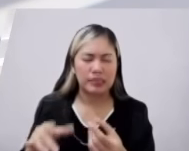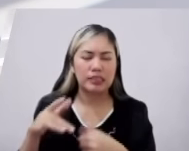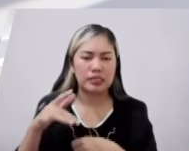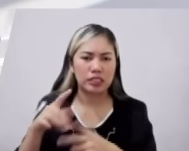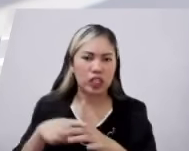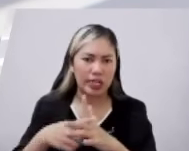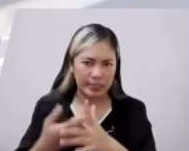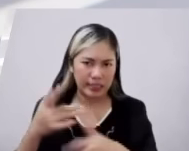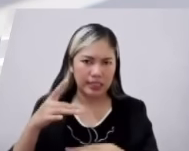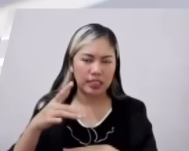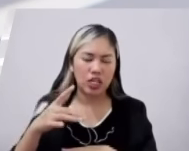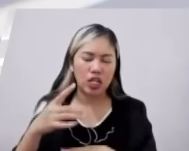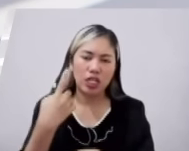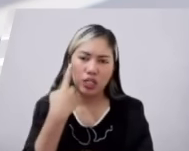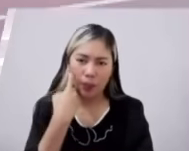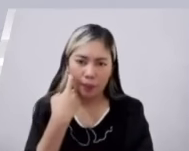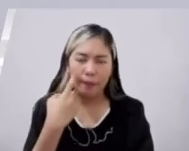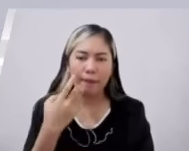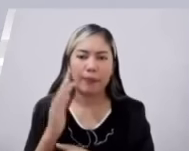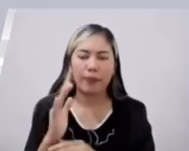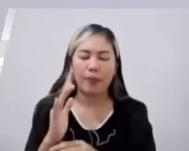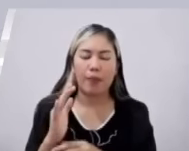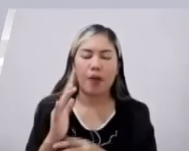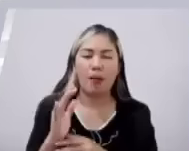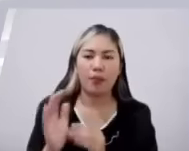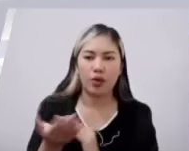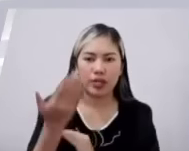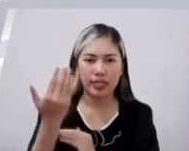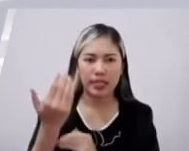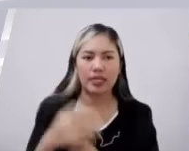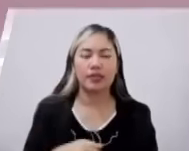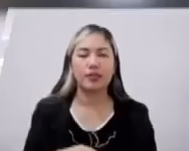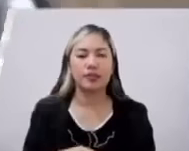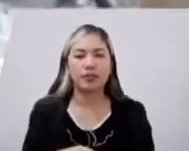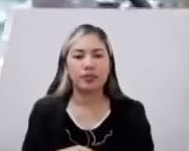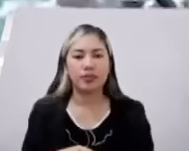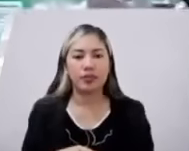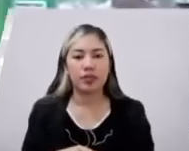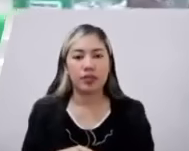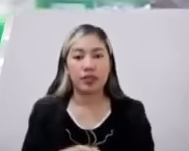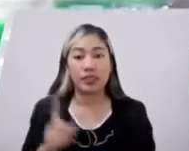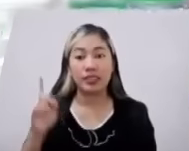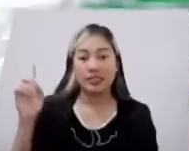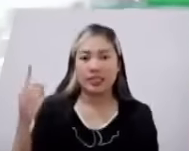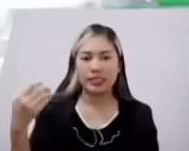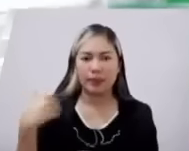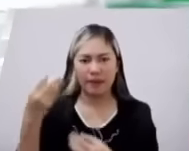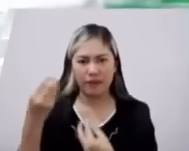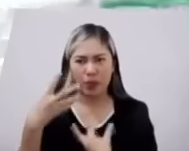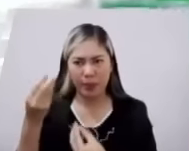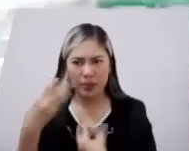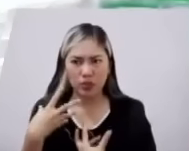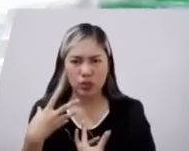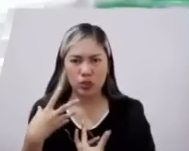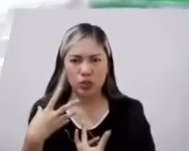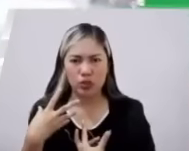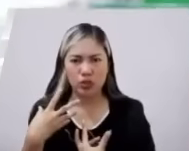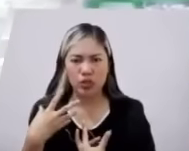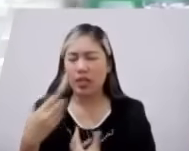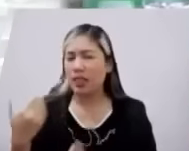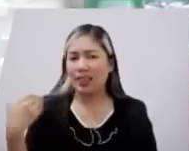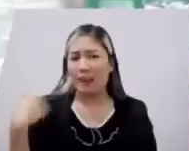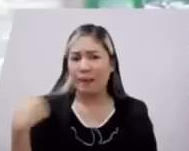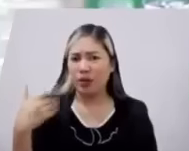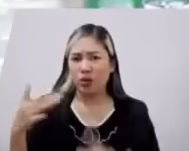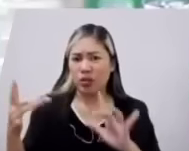any informations to disclose. So far, wala pa kami information na ganyan. Wala ho kaming contact with anybody about the